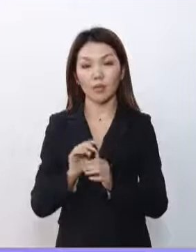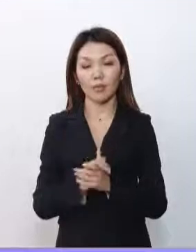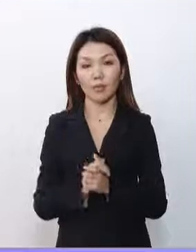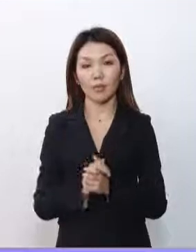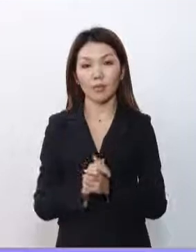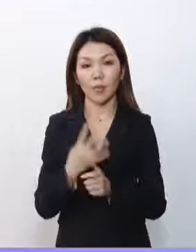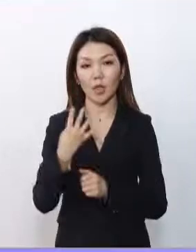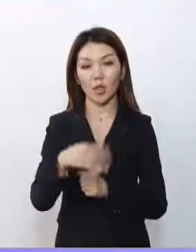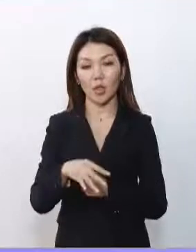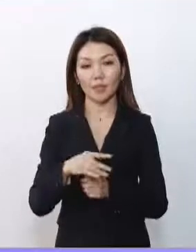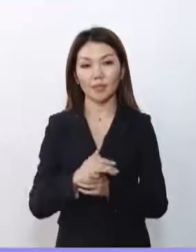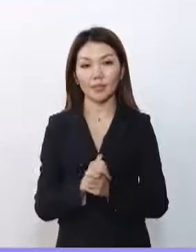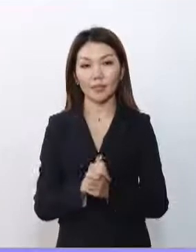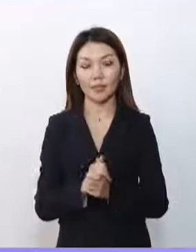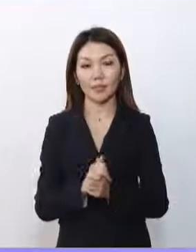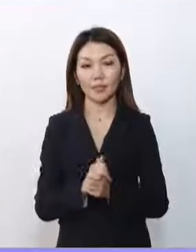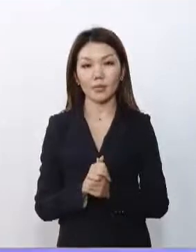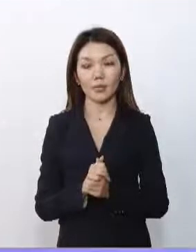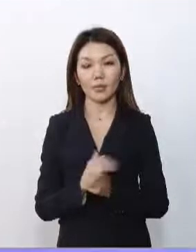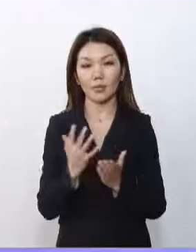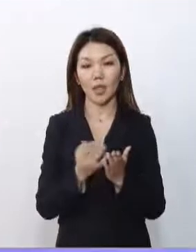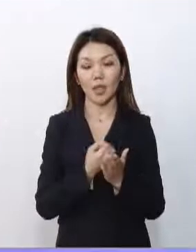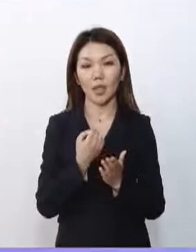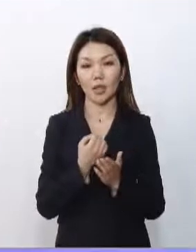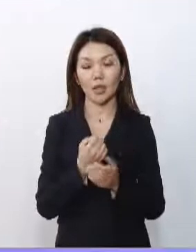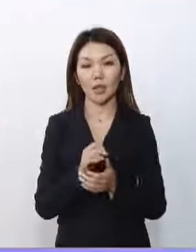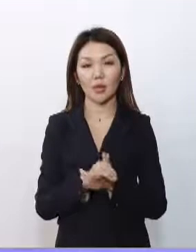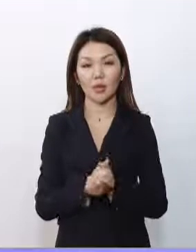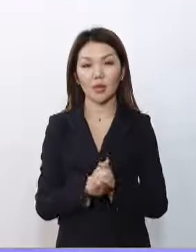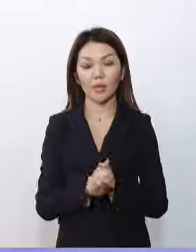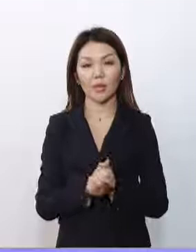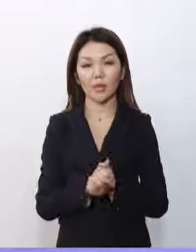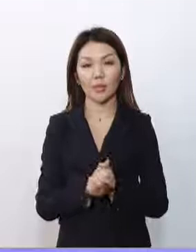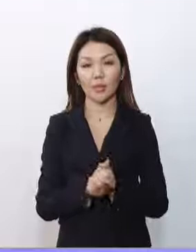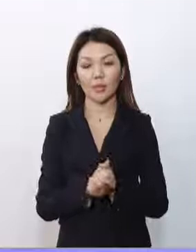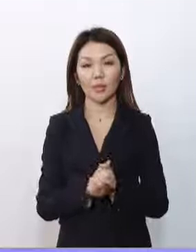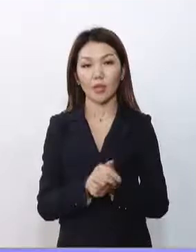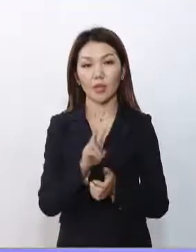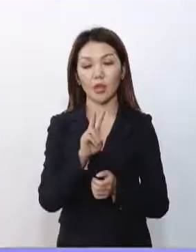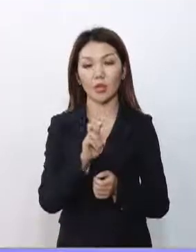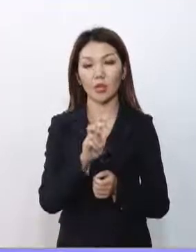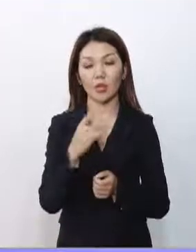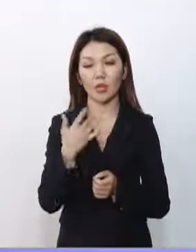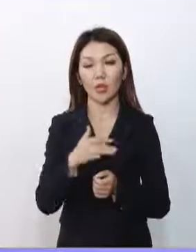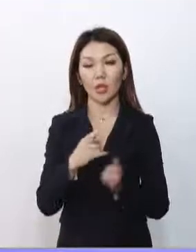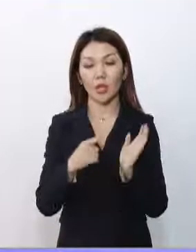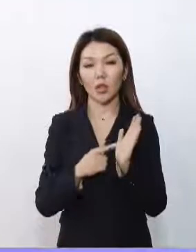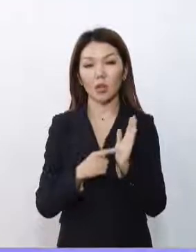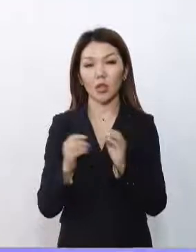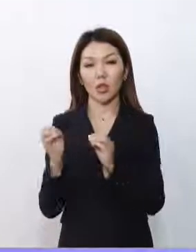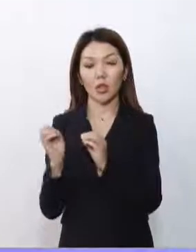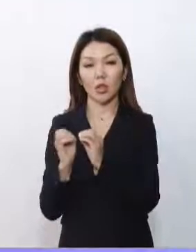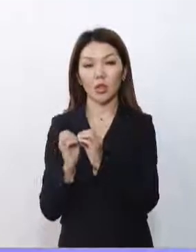40 найдите произведения чисел 250